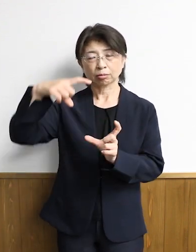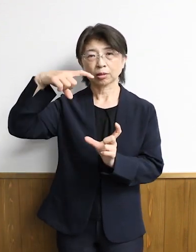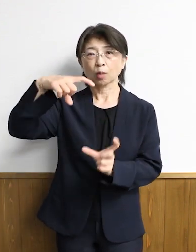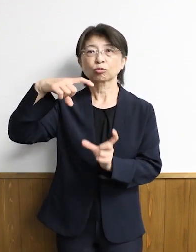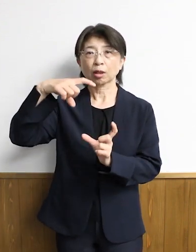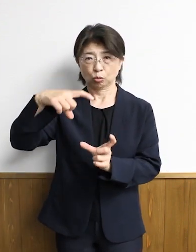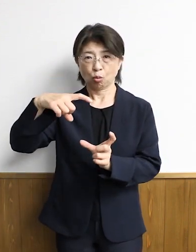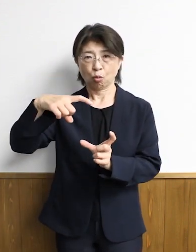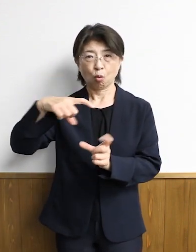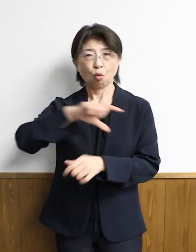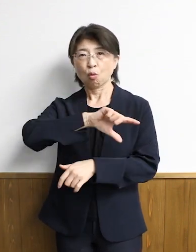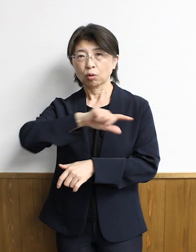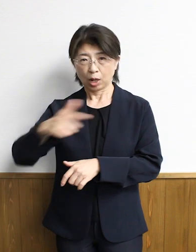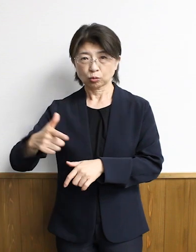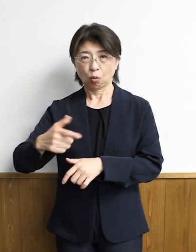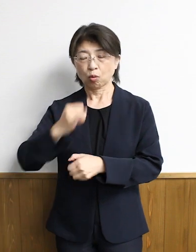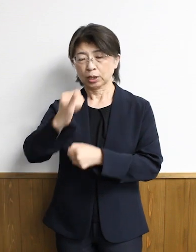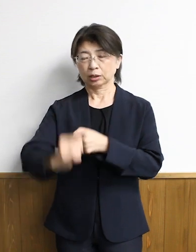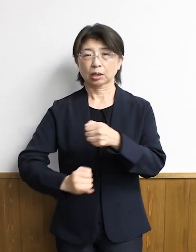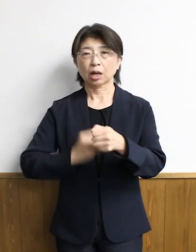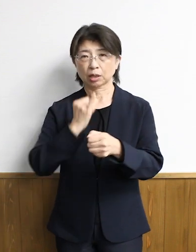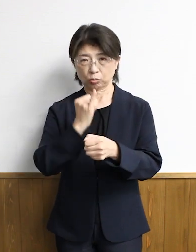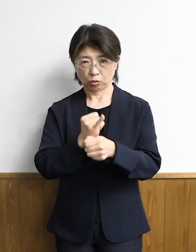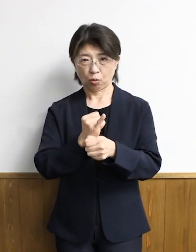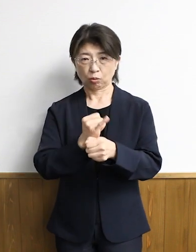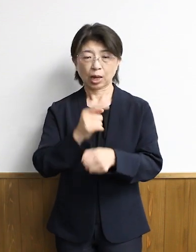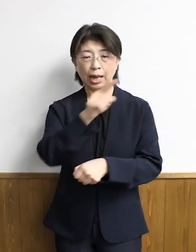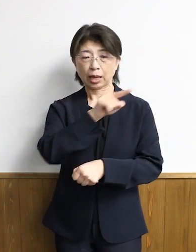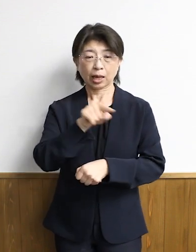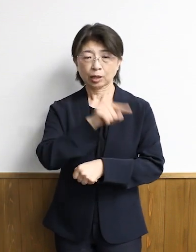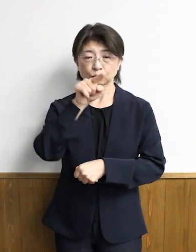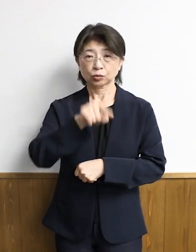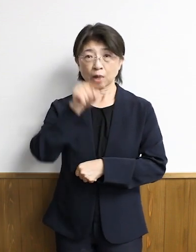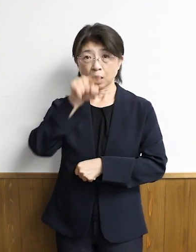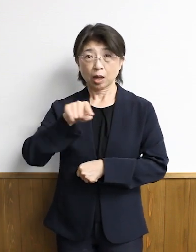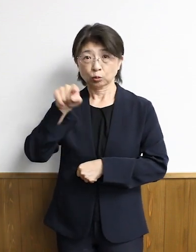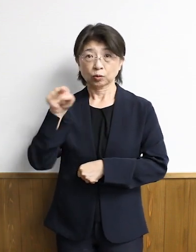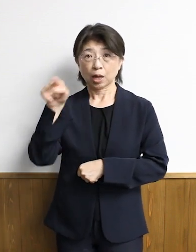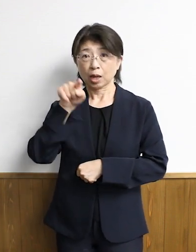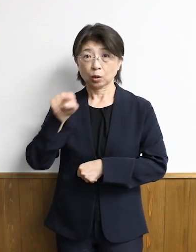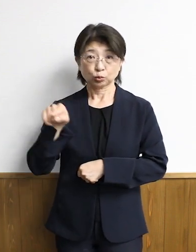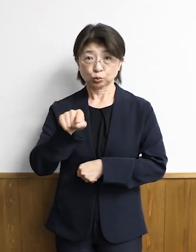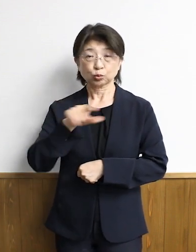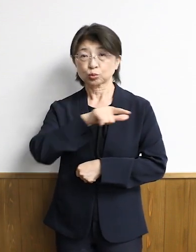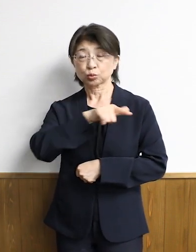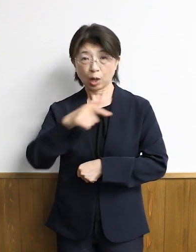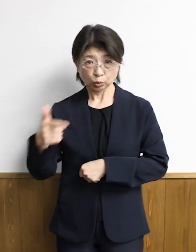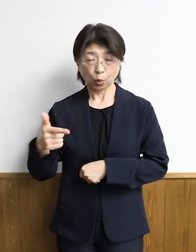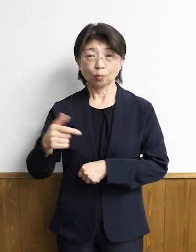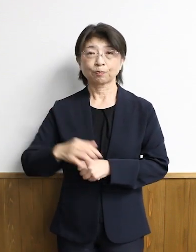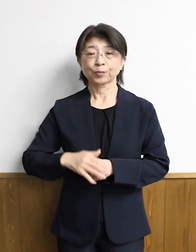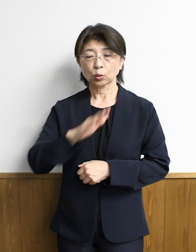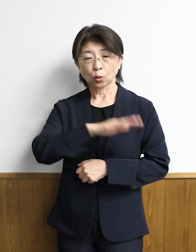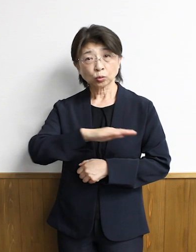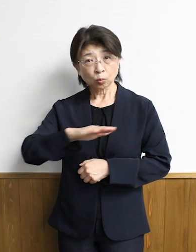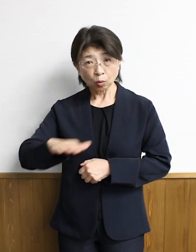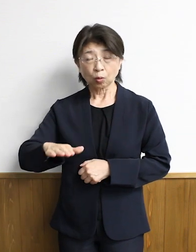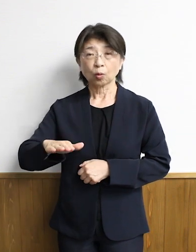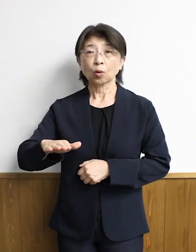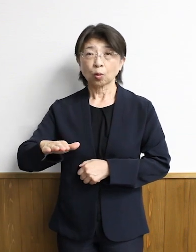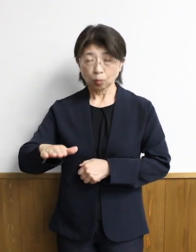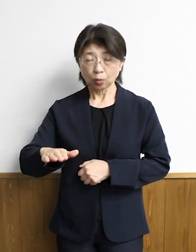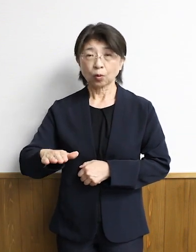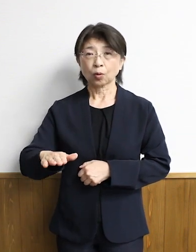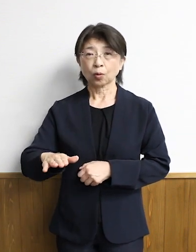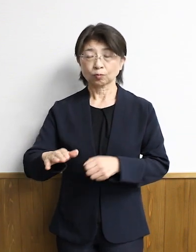よるインターネットSNSなどの利用は私たちの生活に定着し子供たちにとって